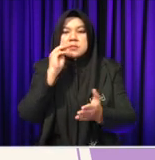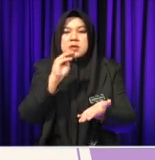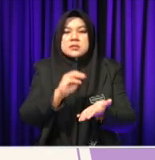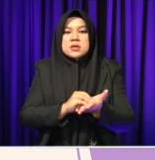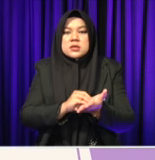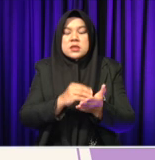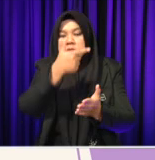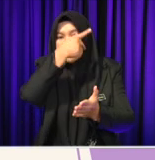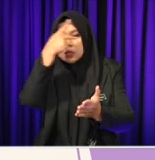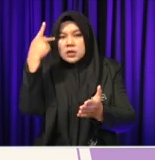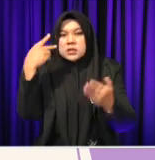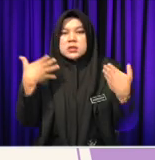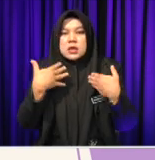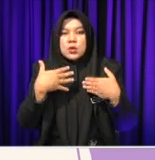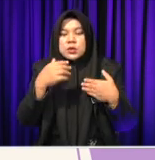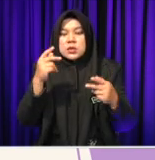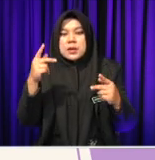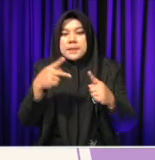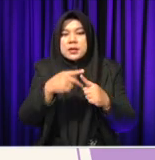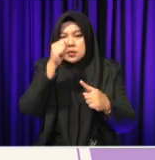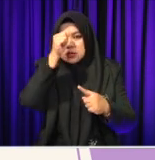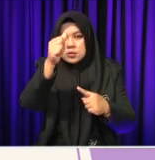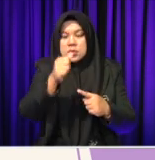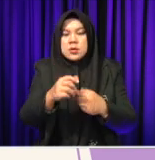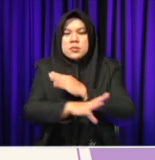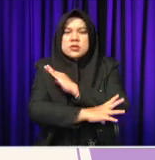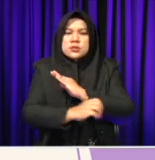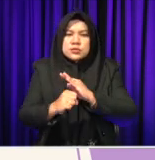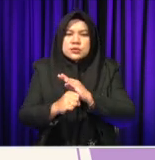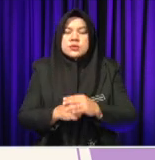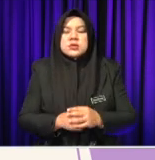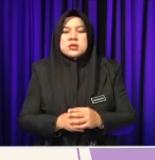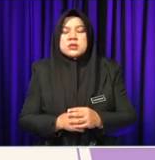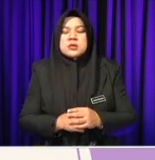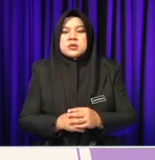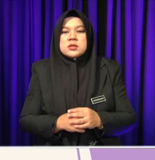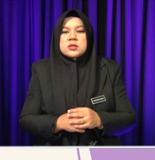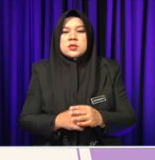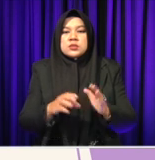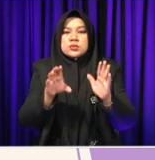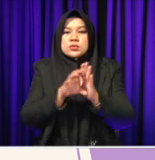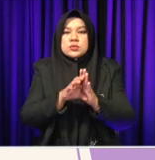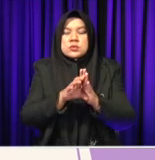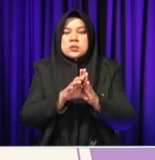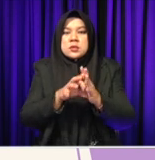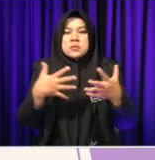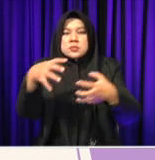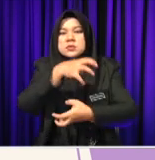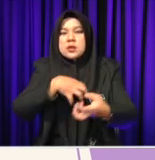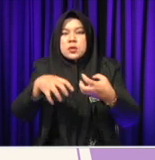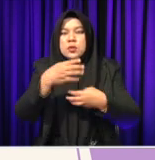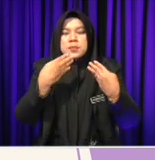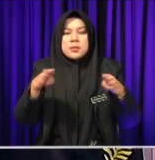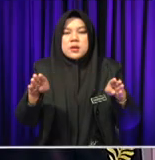Allah okey contoh Dia menjauhi perbuatan mencuri apa-apa sahaja perbuatan mungkarlah kemudian menghindari pergaulan bebas tanpa